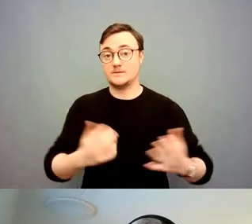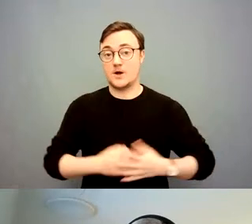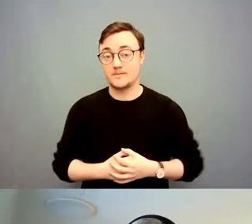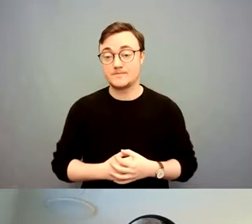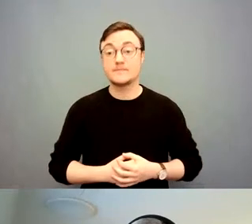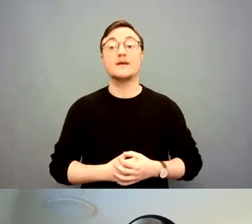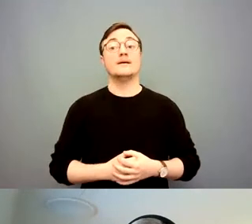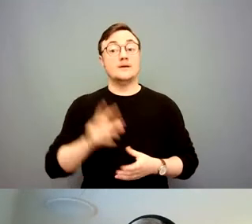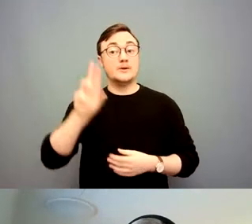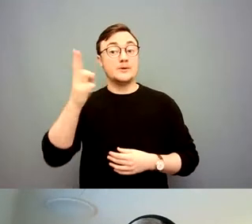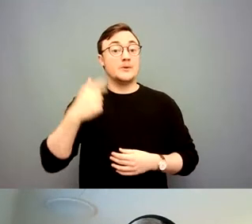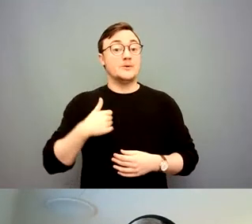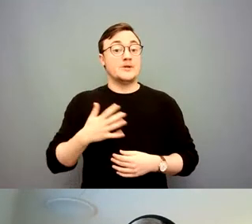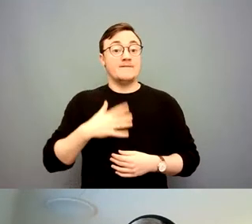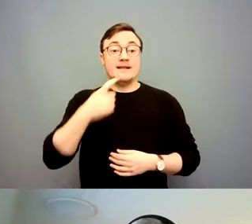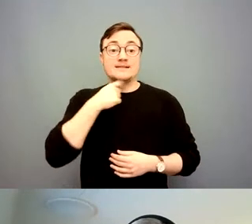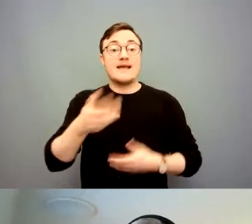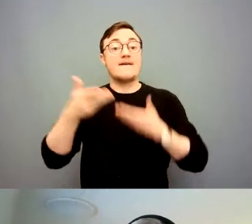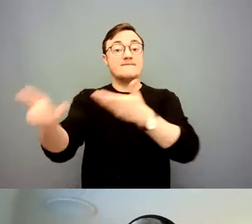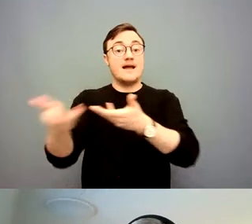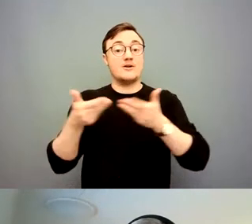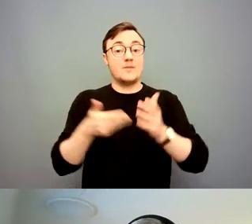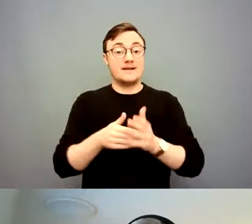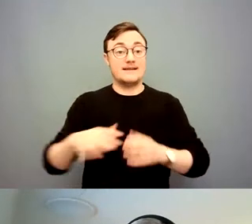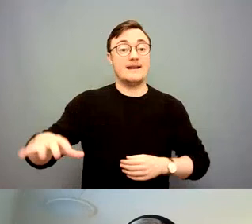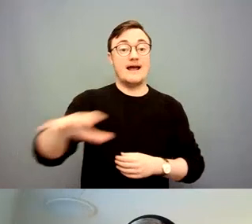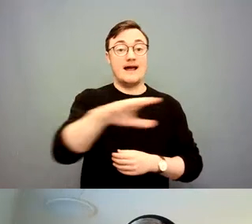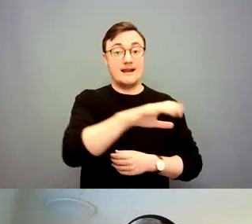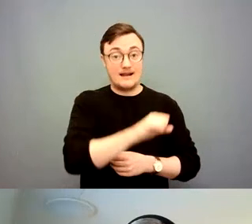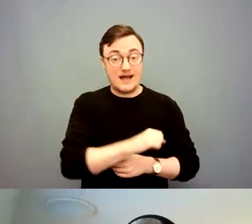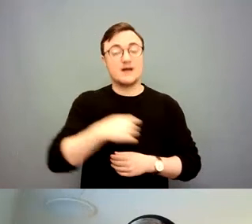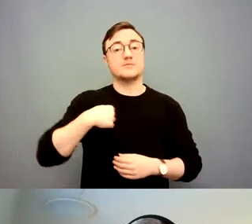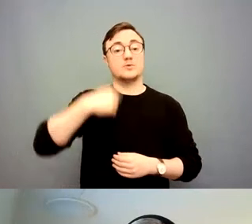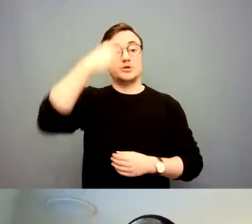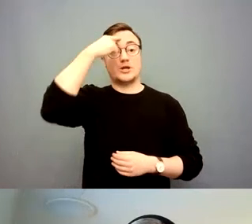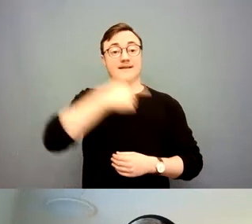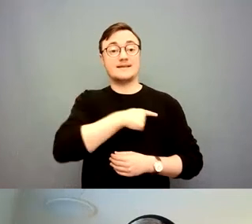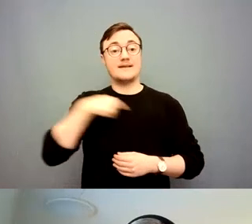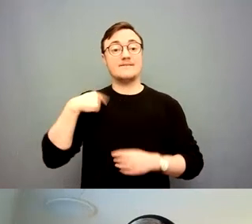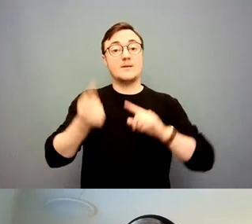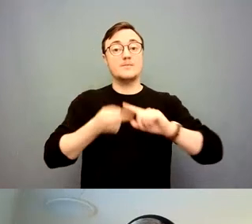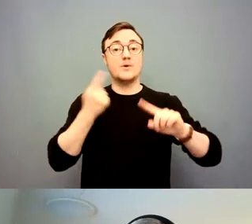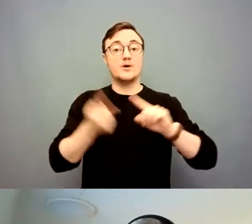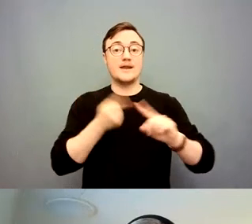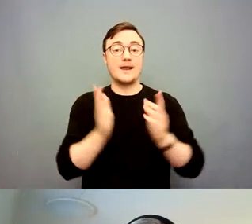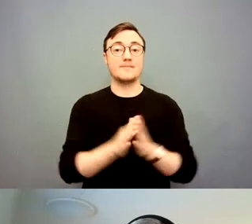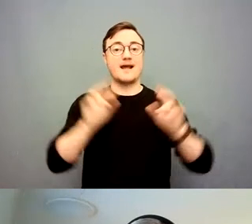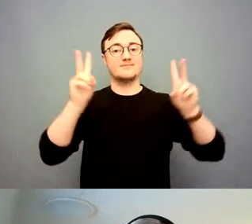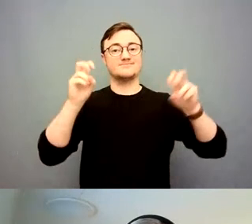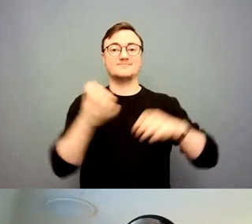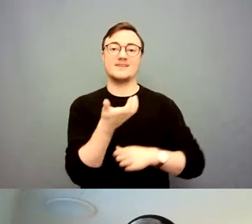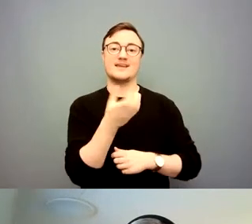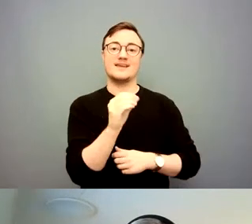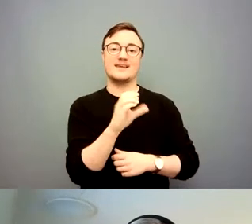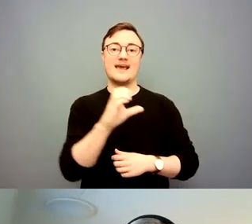alla välkomna. Och så tänkte jag att vi skulle börja med ett så kallat case, ett